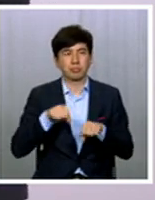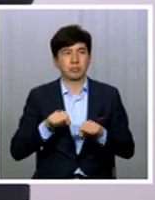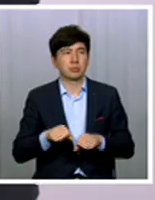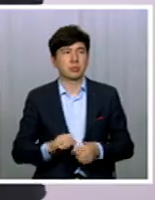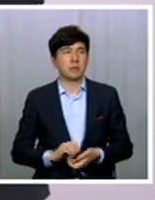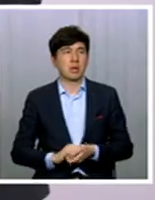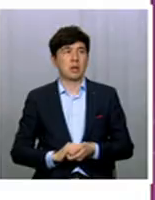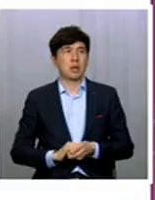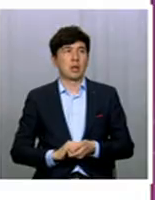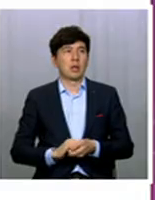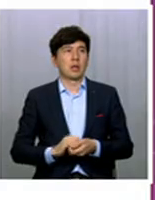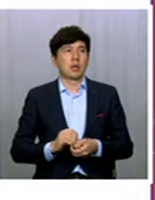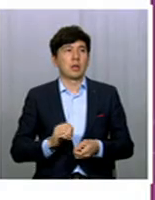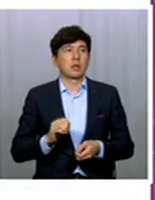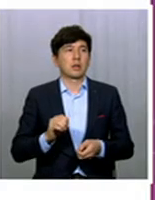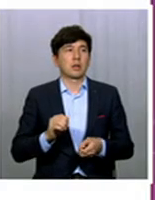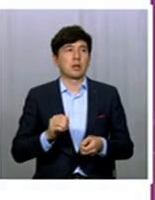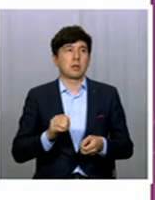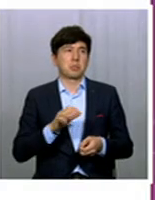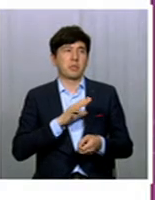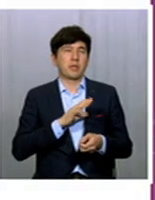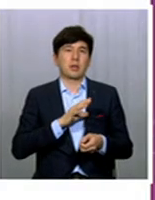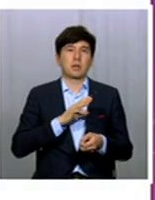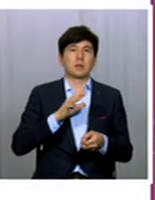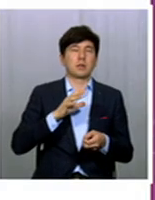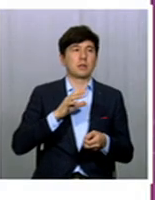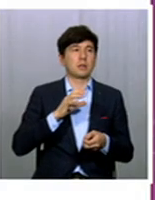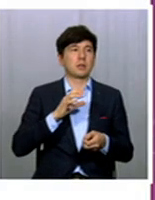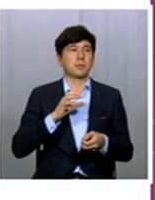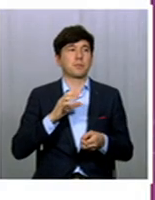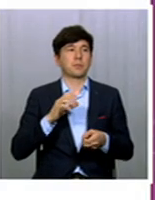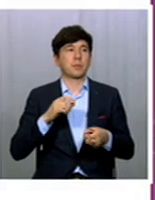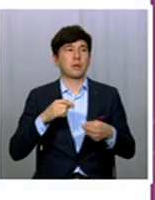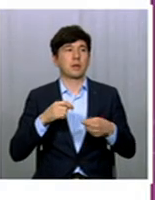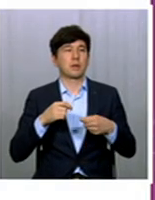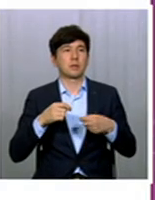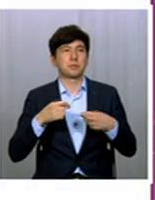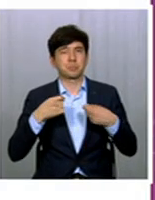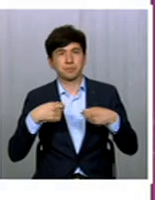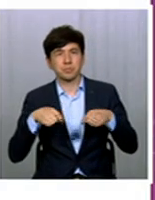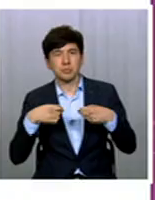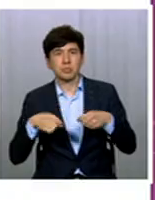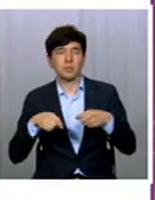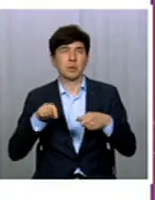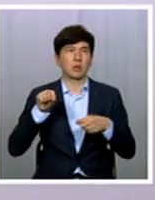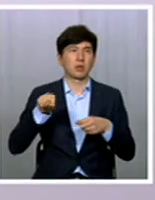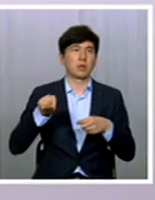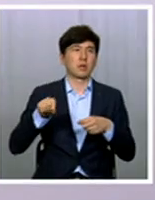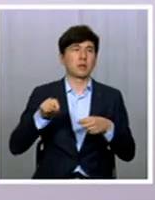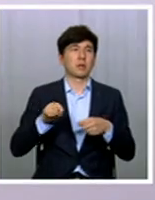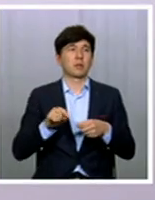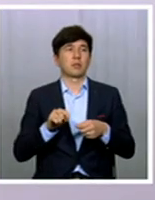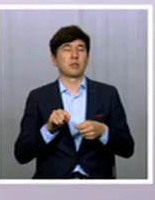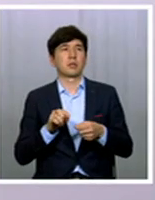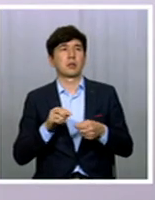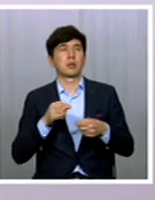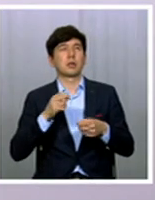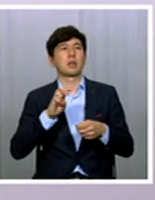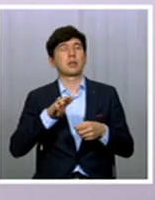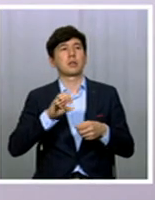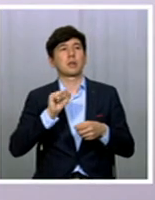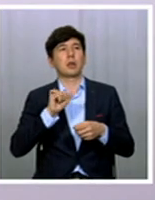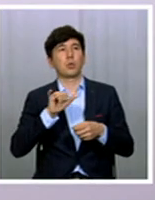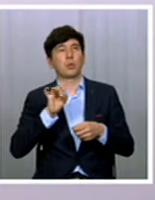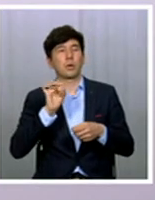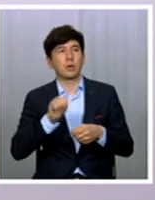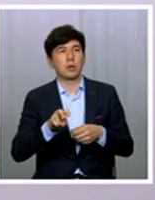Және сатушылар мен сатып алушылардың келісімге келу үшін кездесетін орын болып табылады. Оқушылар, тауар биржасына тоқталып